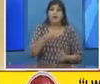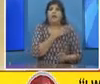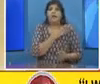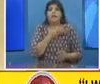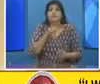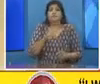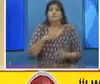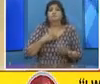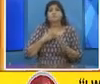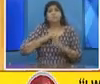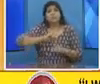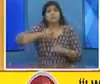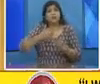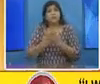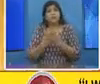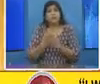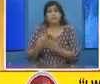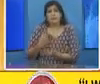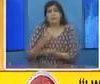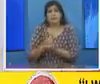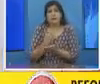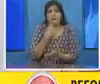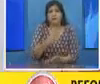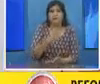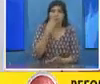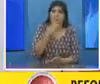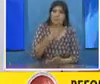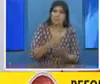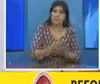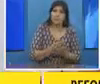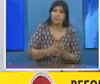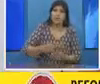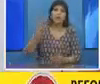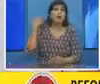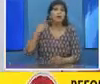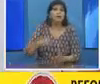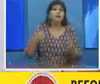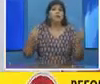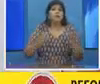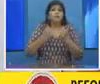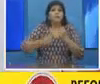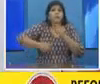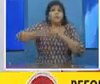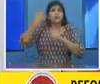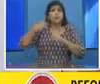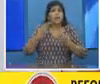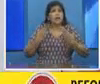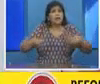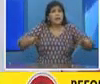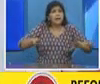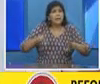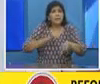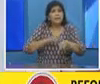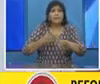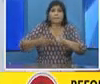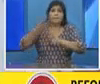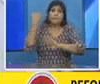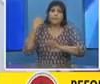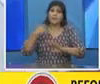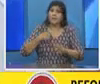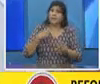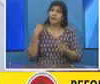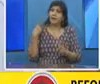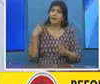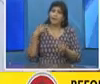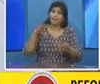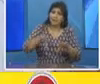हुए देखना चाहते हैं। साथियों, आजादी के पहले हमारा देश डिफेंस